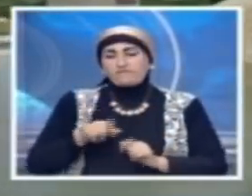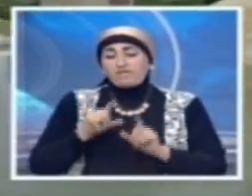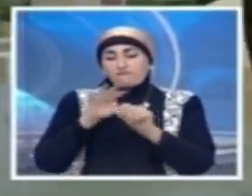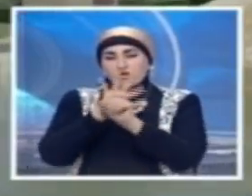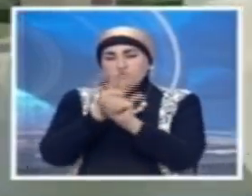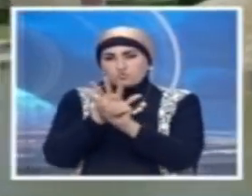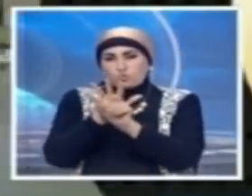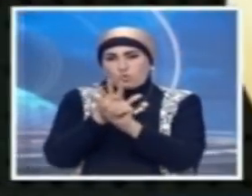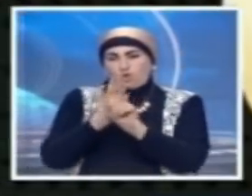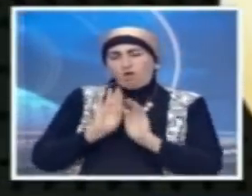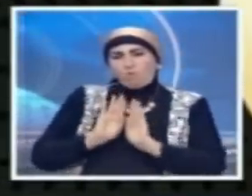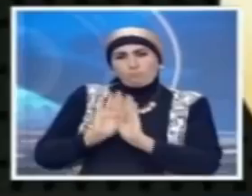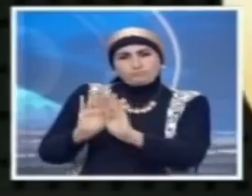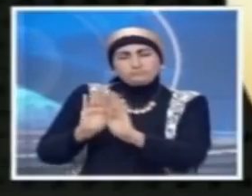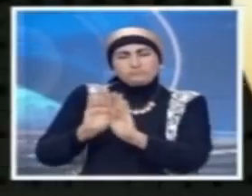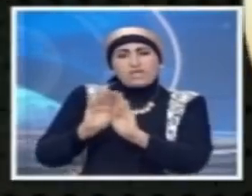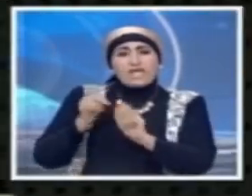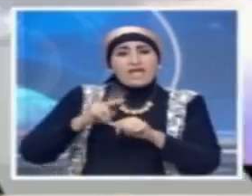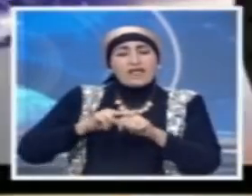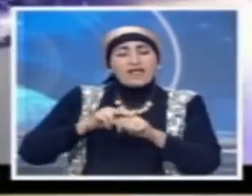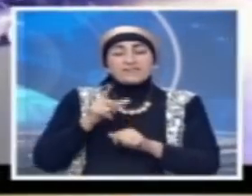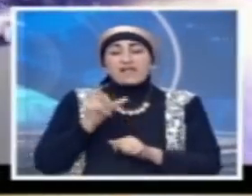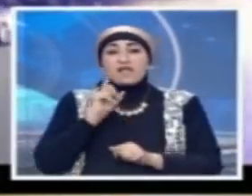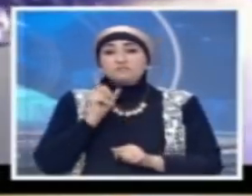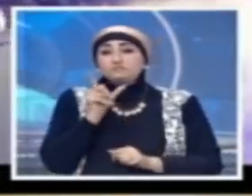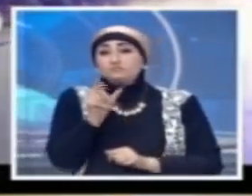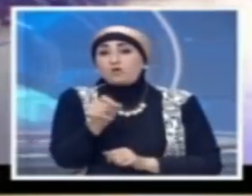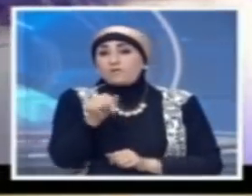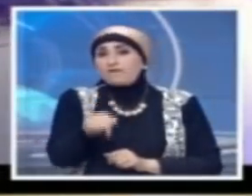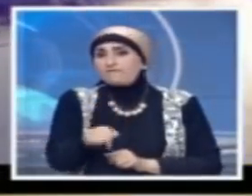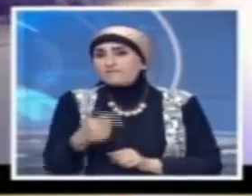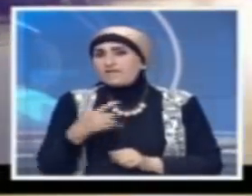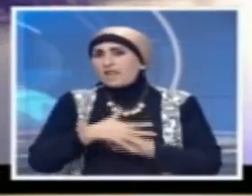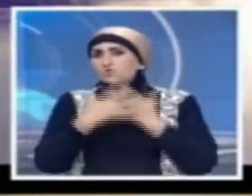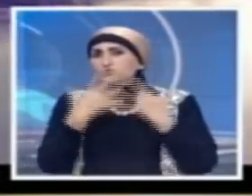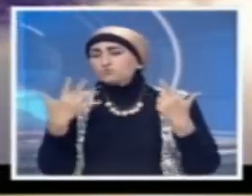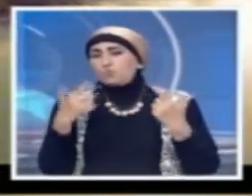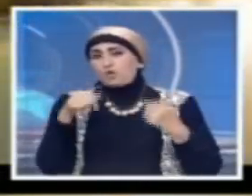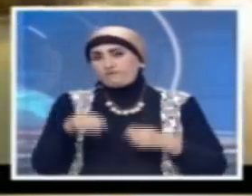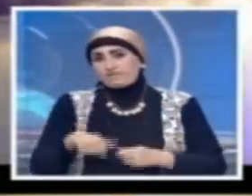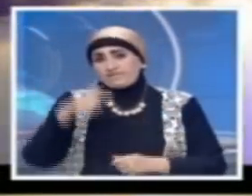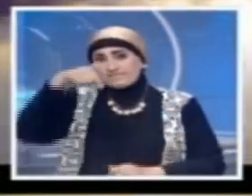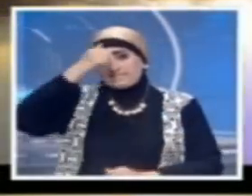كورونا، ضبطت أجهزة وزارة الداخلية خلال أسبوع